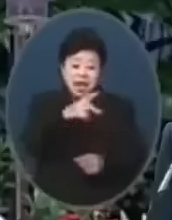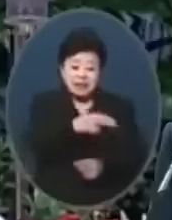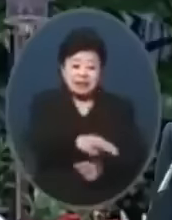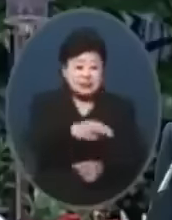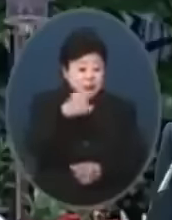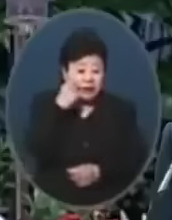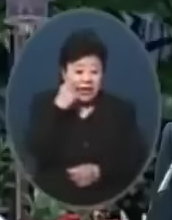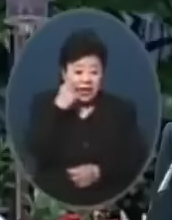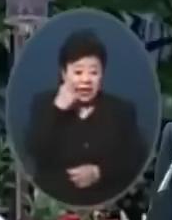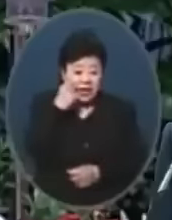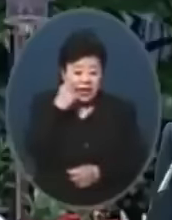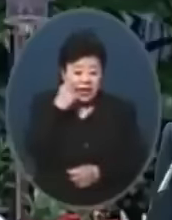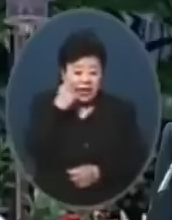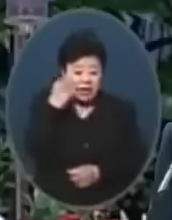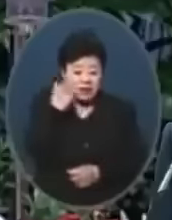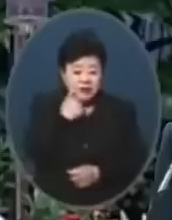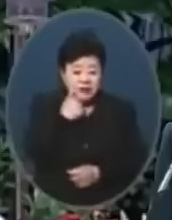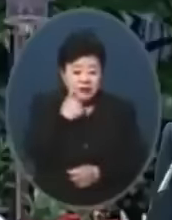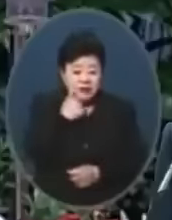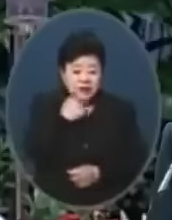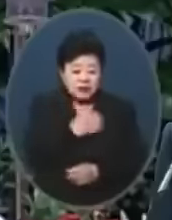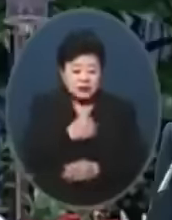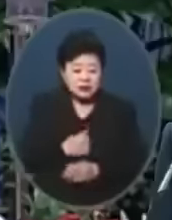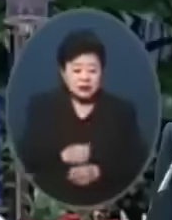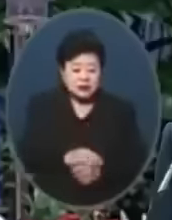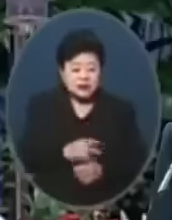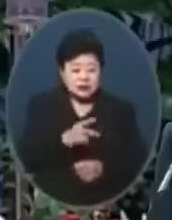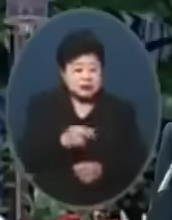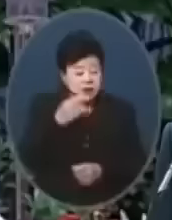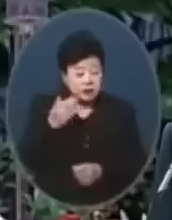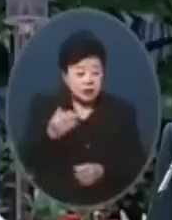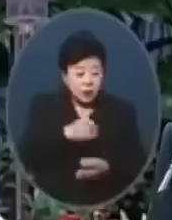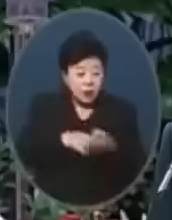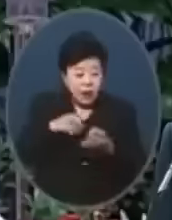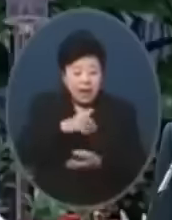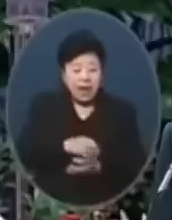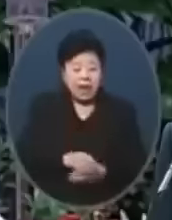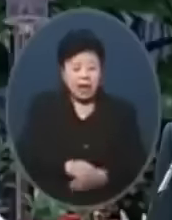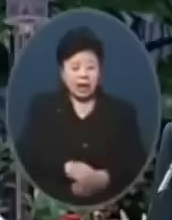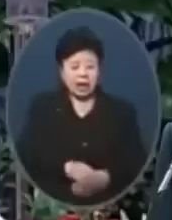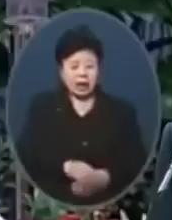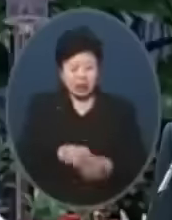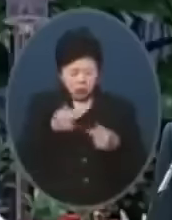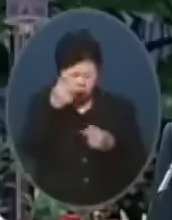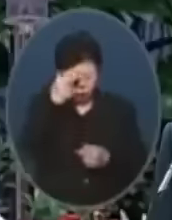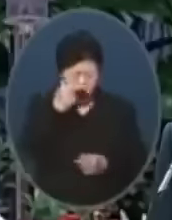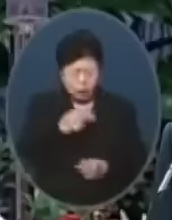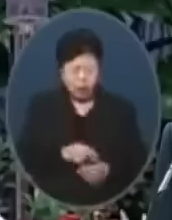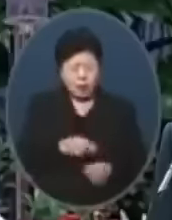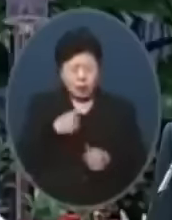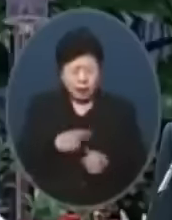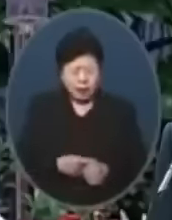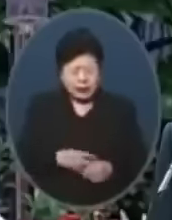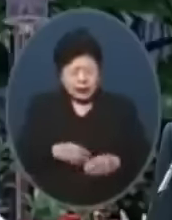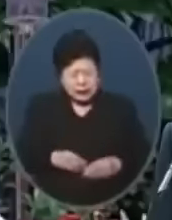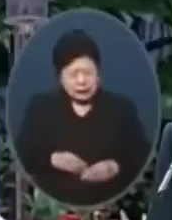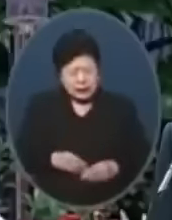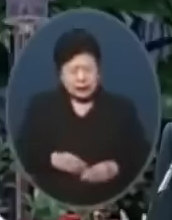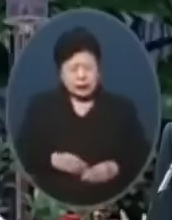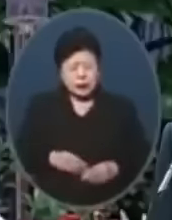없습니다. 누가 우리를 그리스도의 사랑에서 끊으리요? 환난이나 공고나 박해나 기근이나 적신이나 위험이나